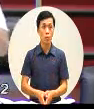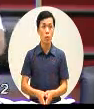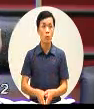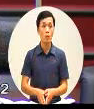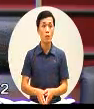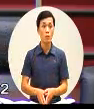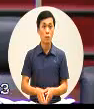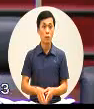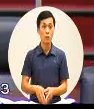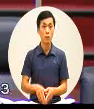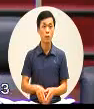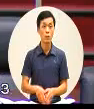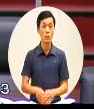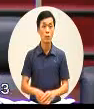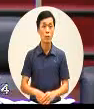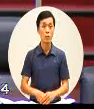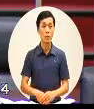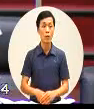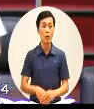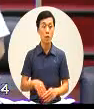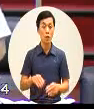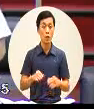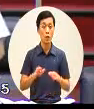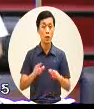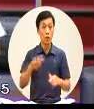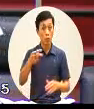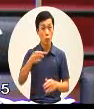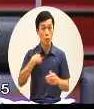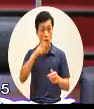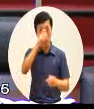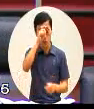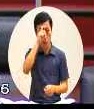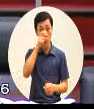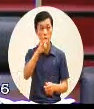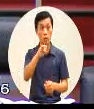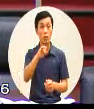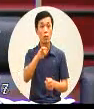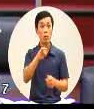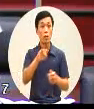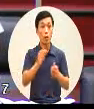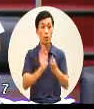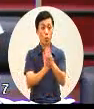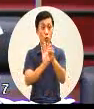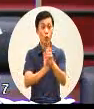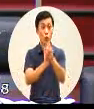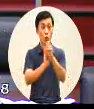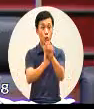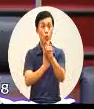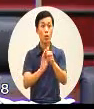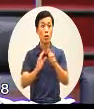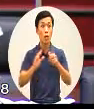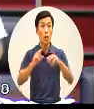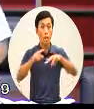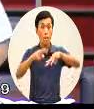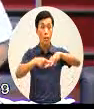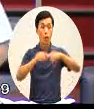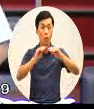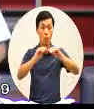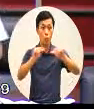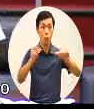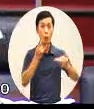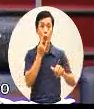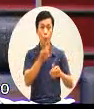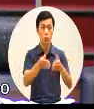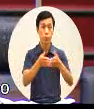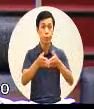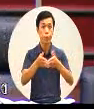好啦，那个讲归讲啦哈，还是要推行本土国语啦，啊本土语言啦哈。啊，